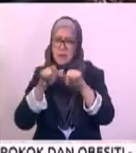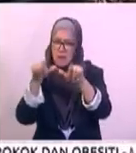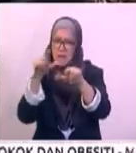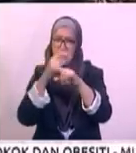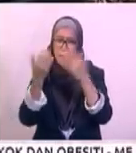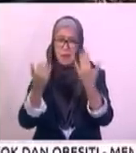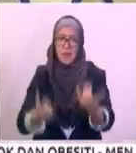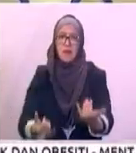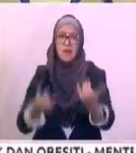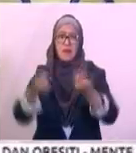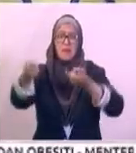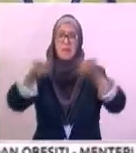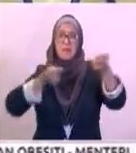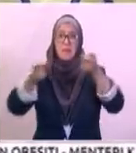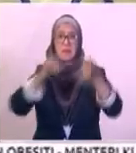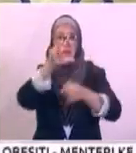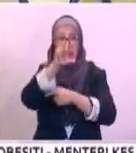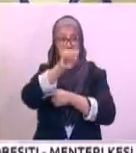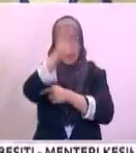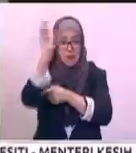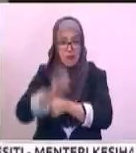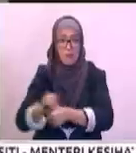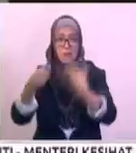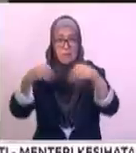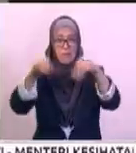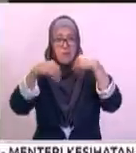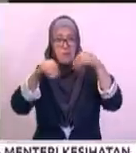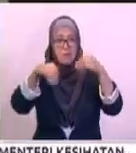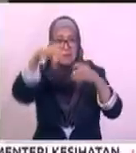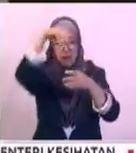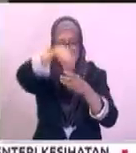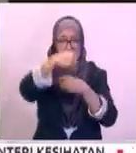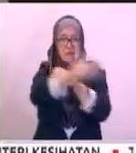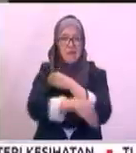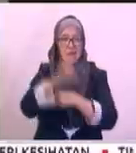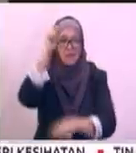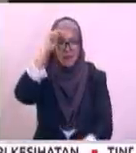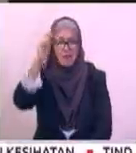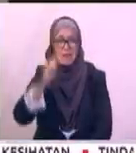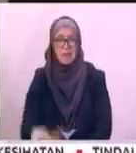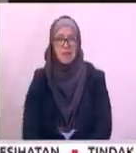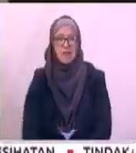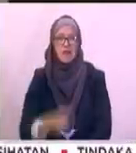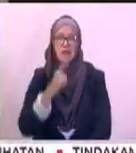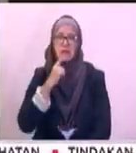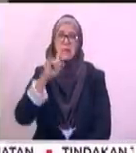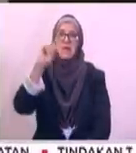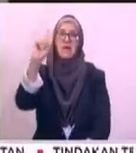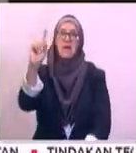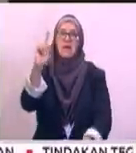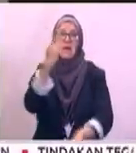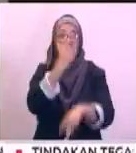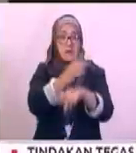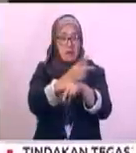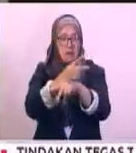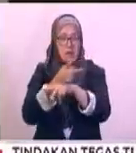30% pasaran negeri Terengganu. Semua ayam ni, ternakan ayam ni satu-satu kena